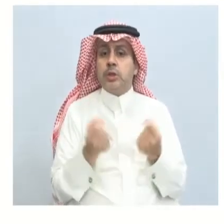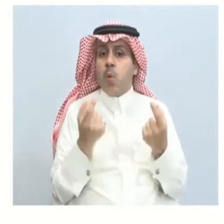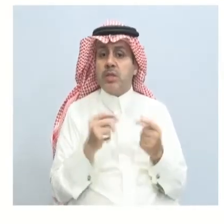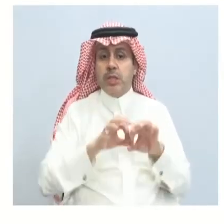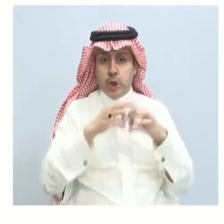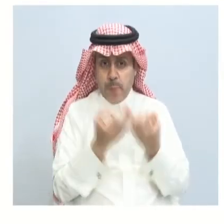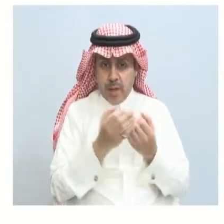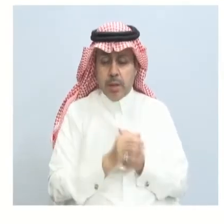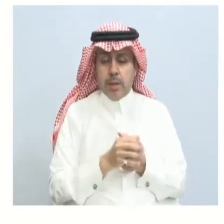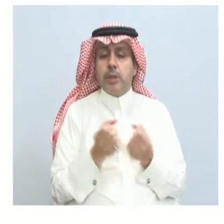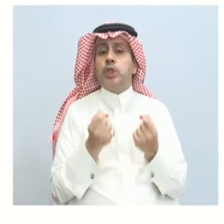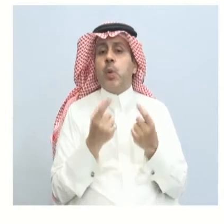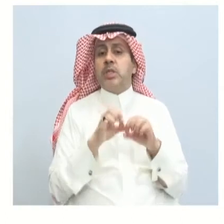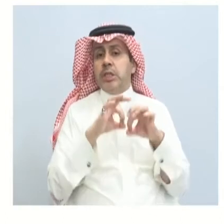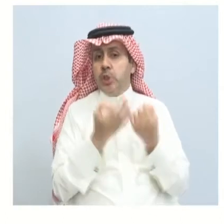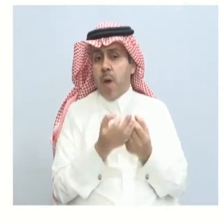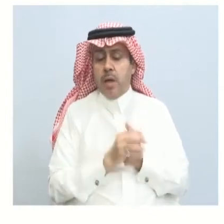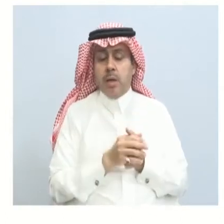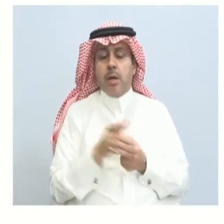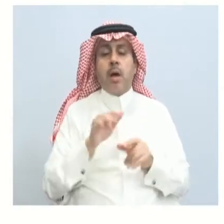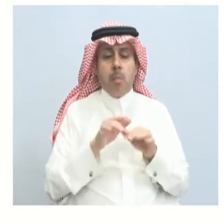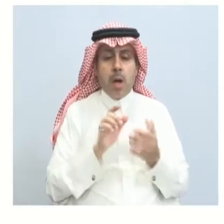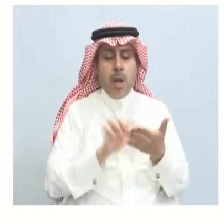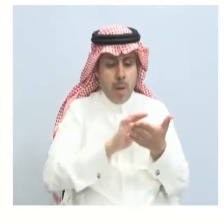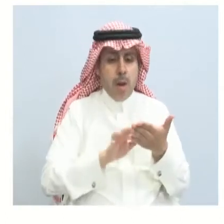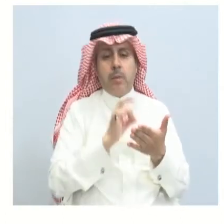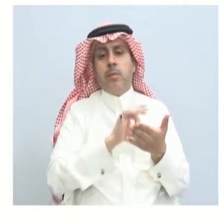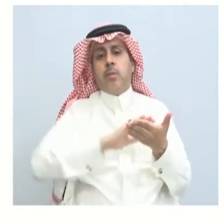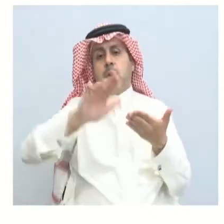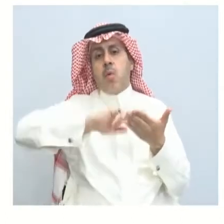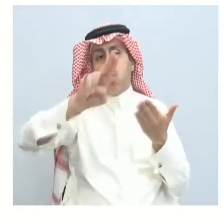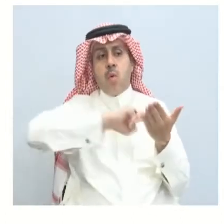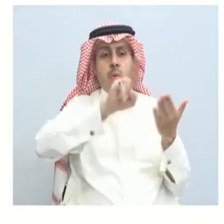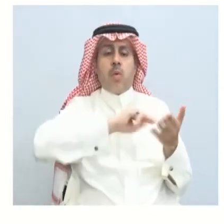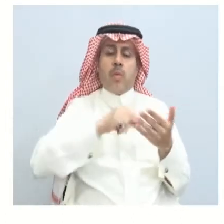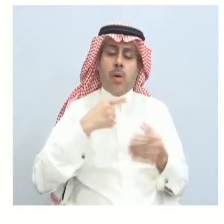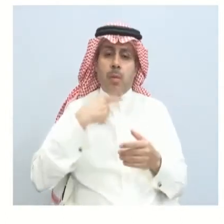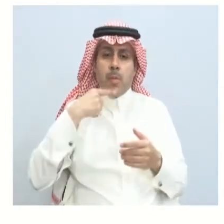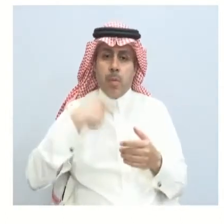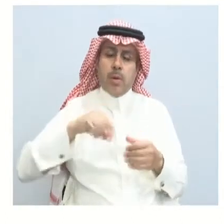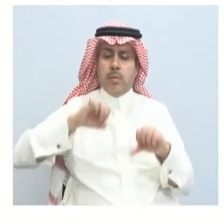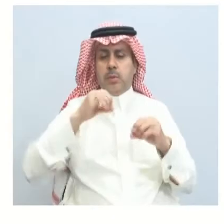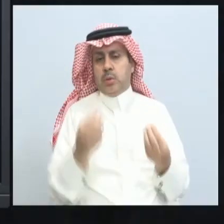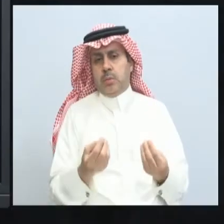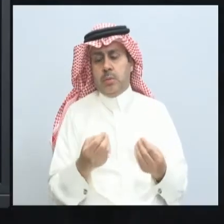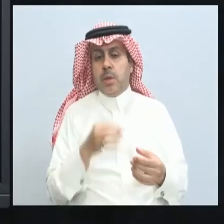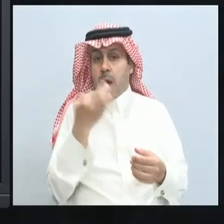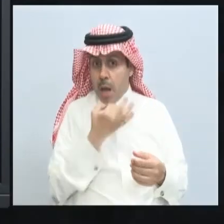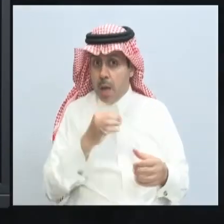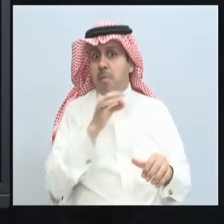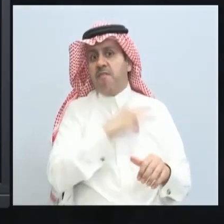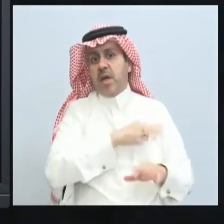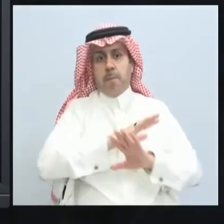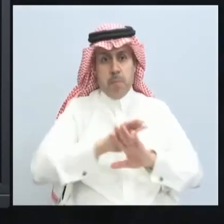التواصل المختلفه فلهذا نقول مثل الهاتف برامج التواصل الاجتماعي وغير ذلك فلهذا من